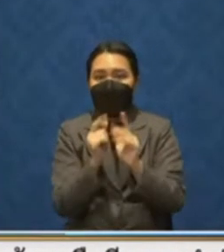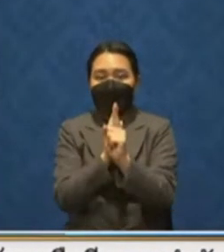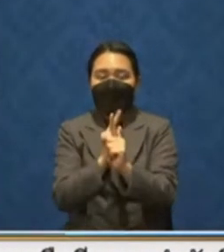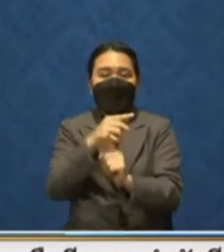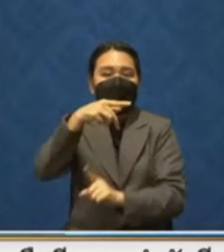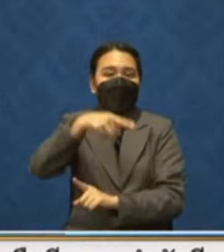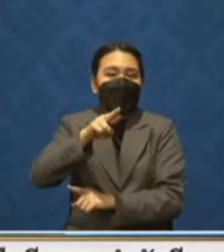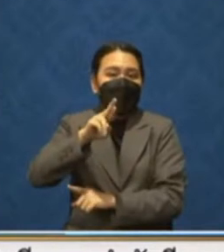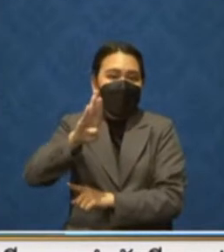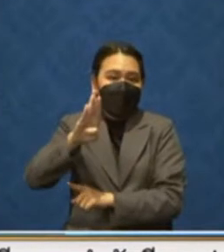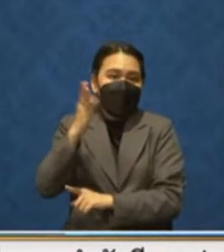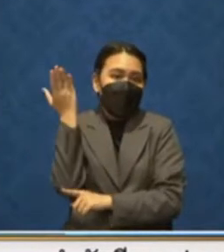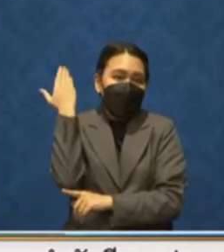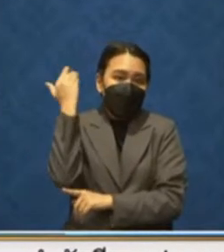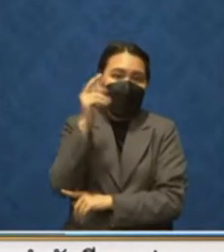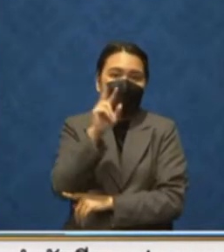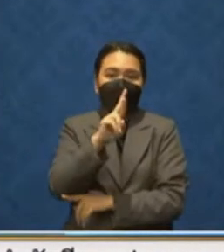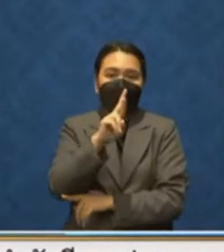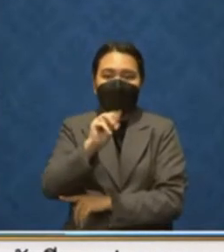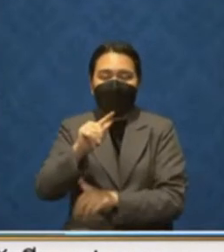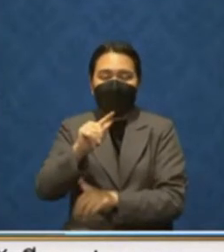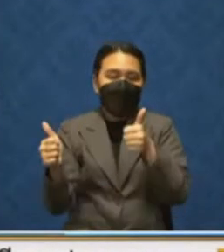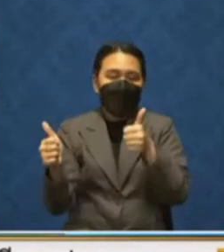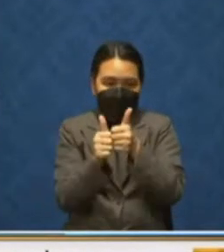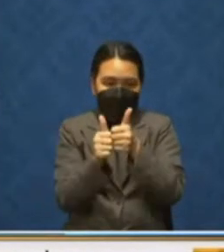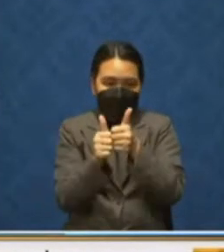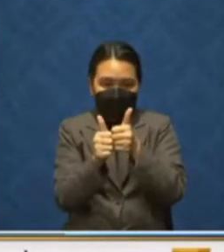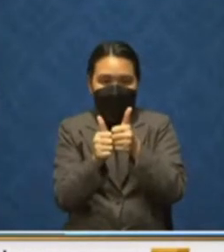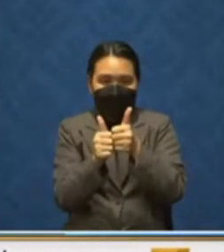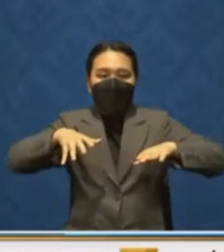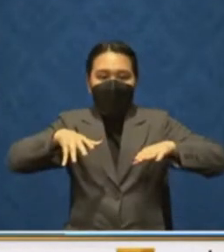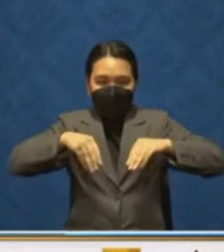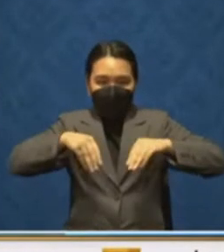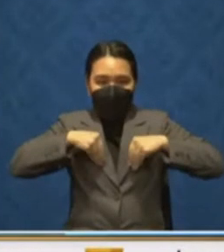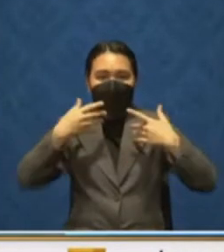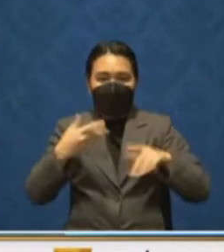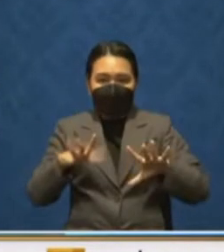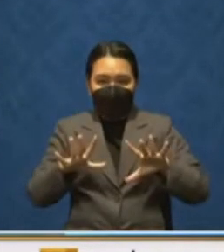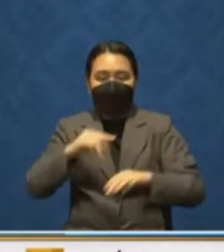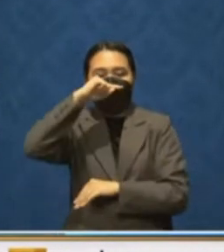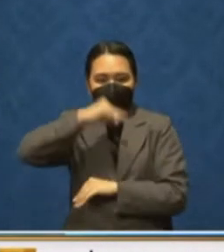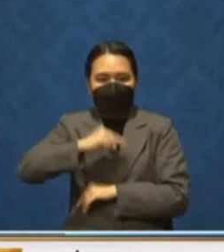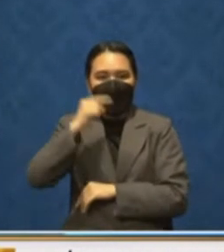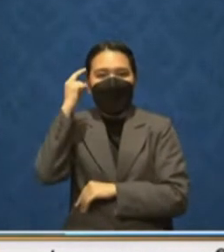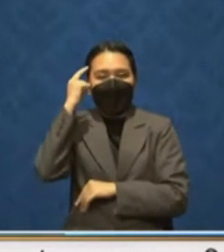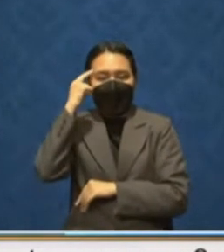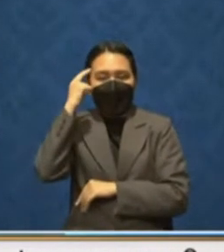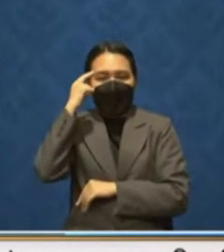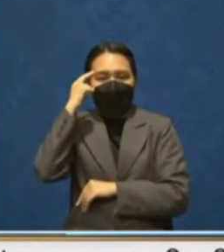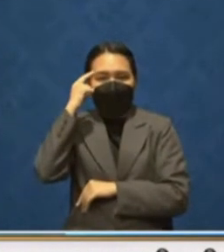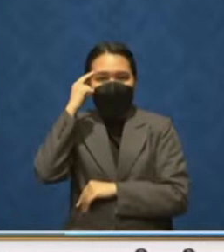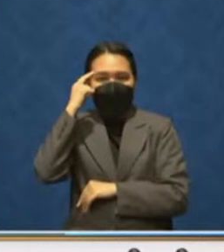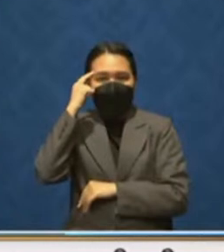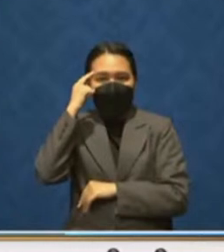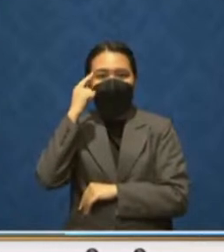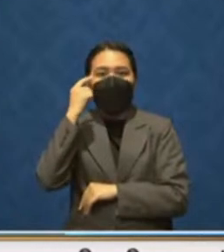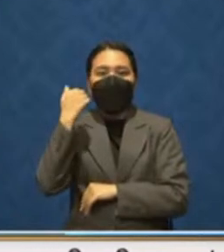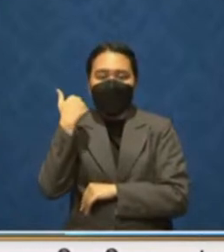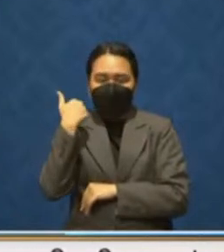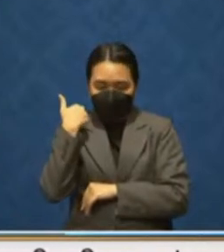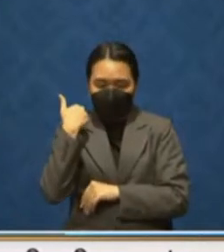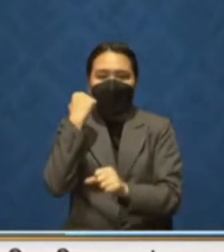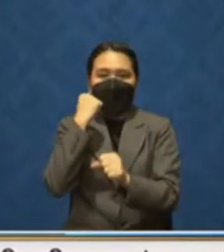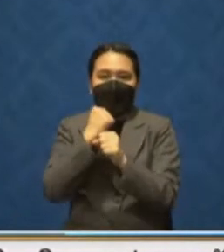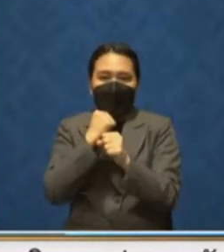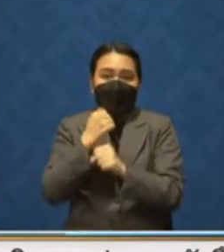ช่วยสารภาพกลางสภาว่าไทยรู้ว่ามีการกระทำแบบนี้เกิดขึ้นผม